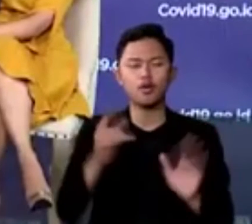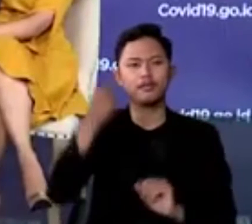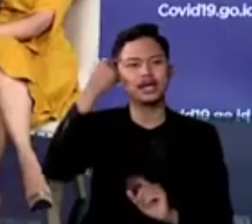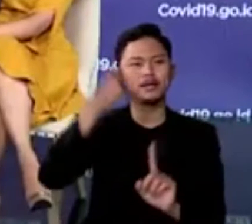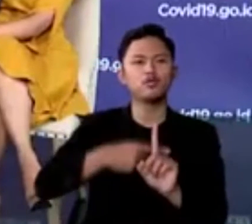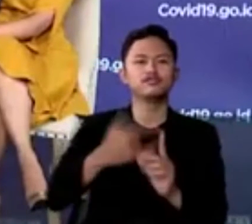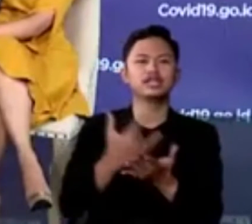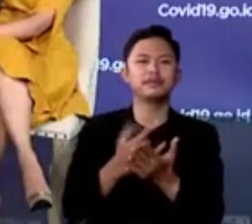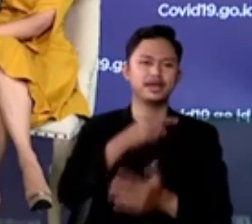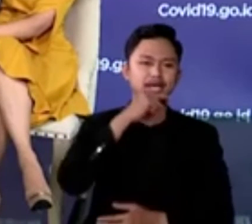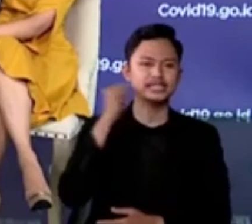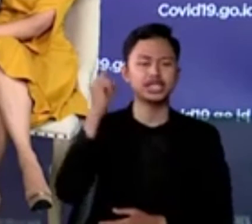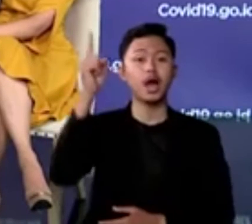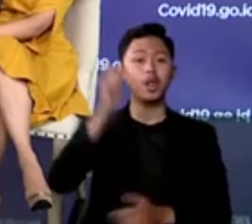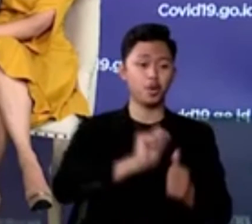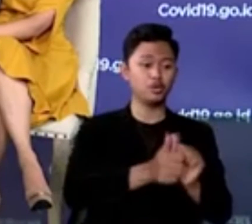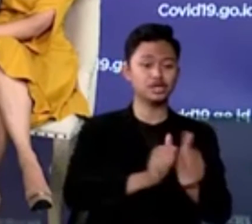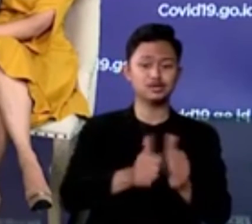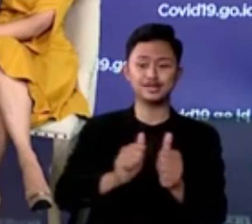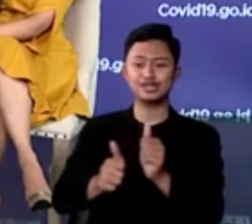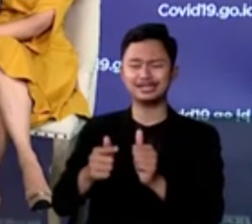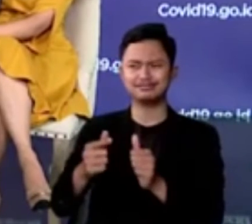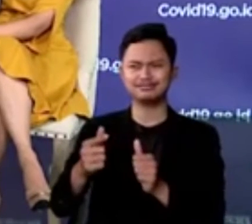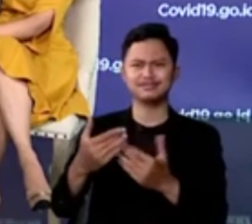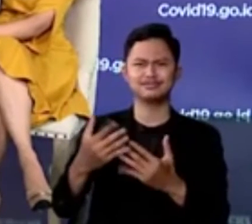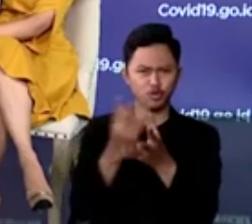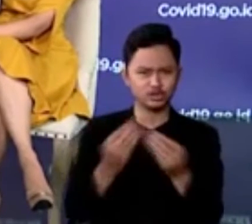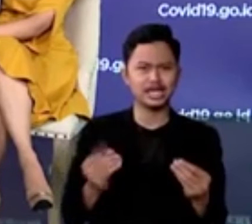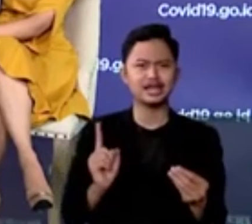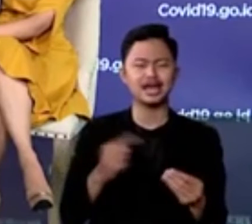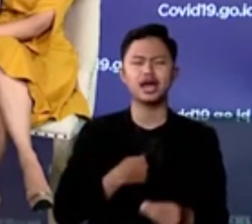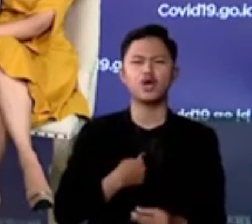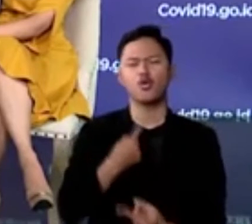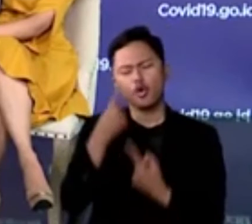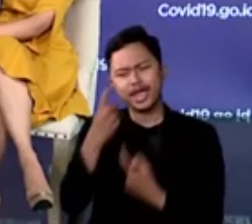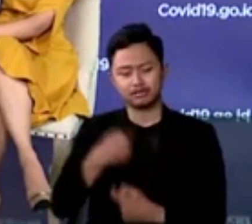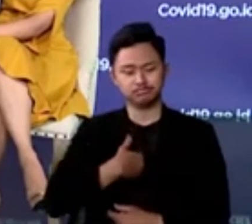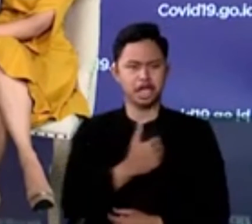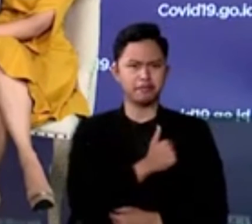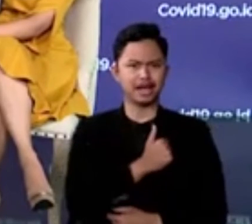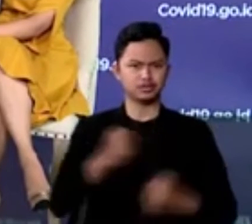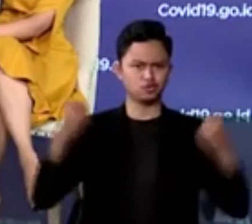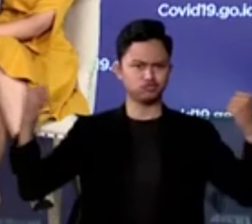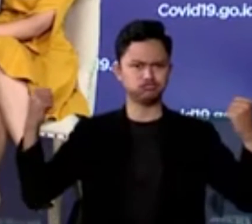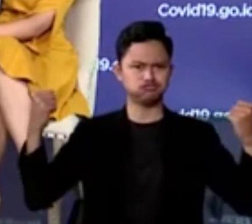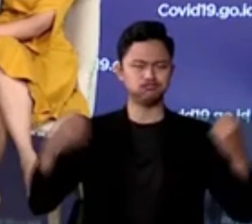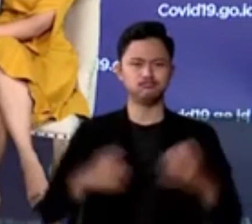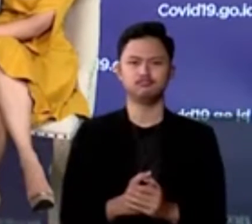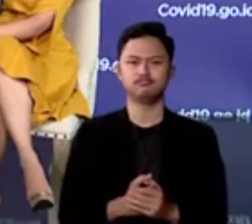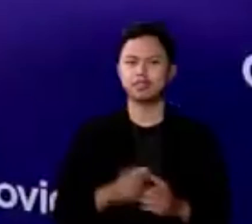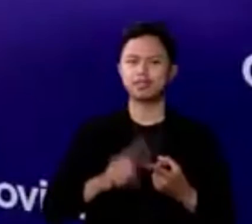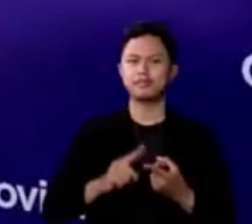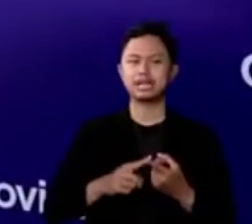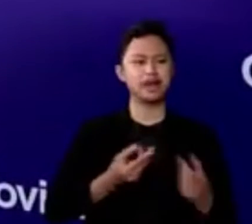optimis Insyaallah setiap ujian juga jawabannya dan saya percaya kita semua sebagai bangsa yang besar sebagai